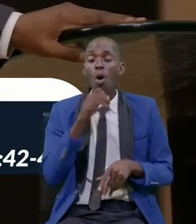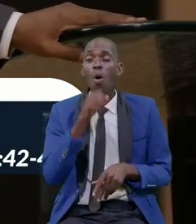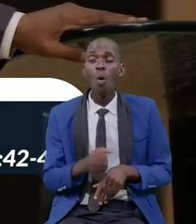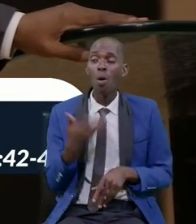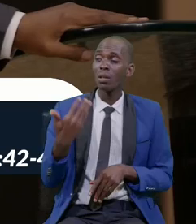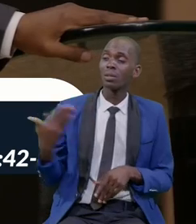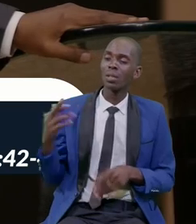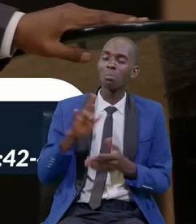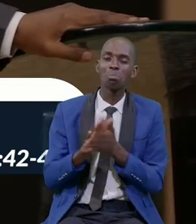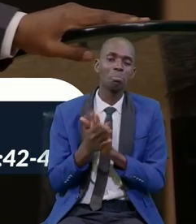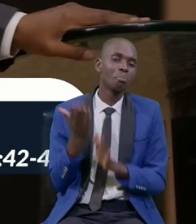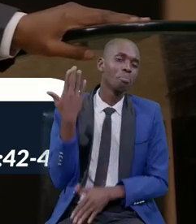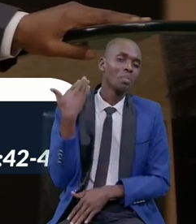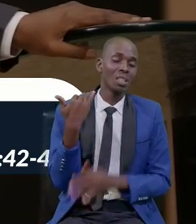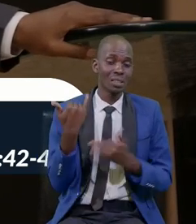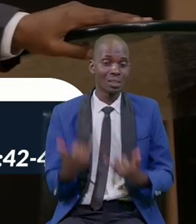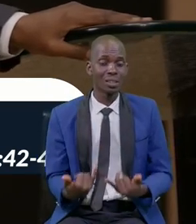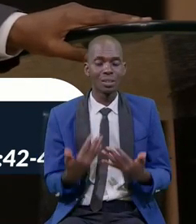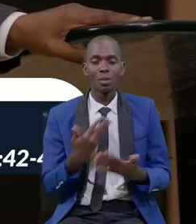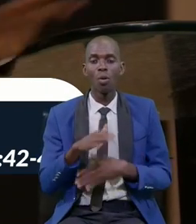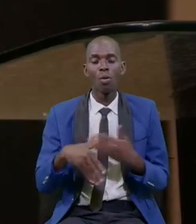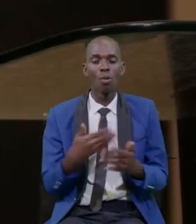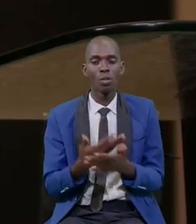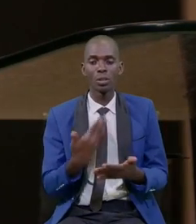toutes choses sont devenues nouvelles.